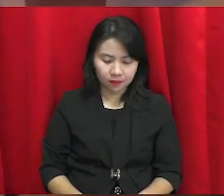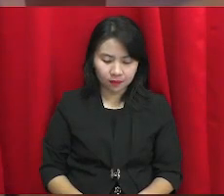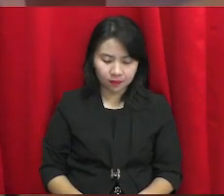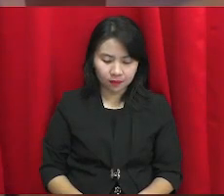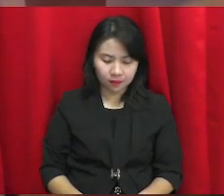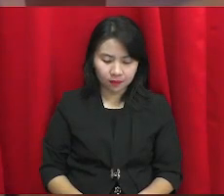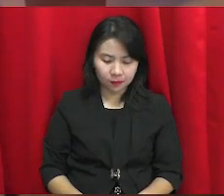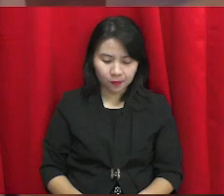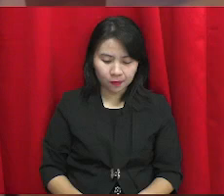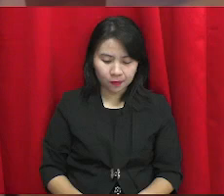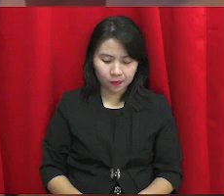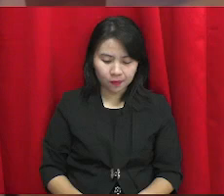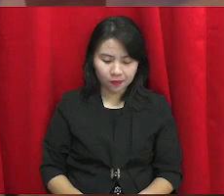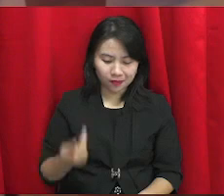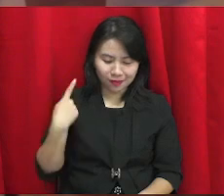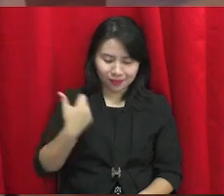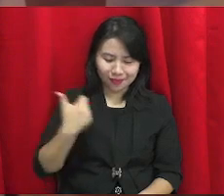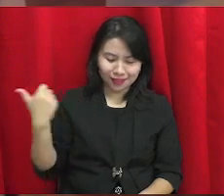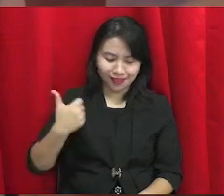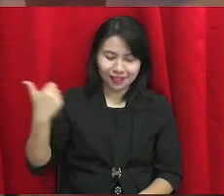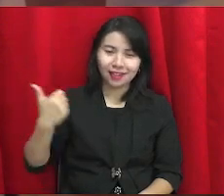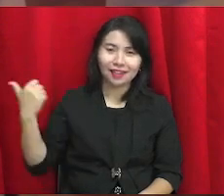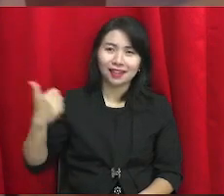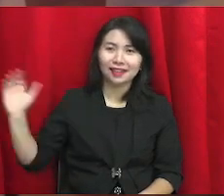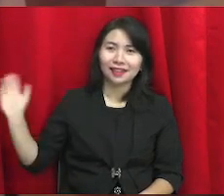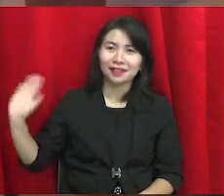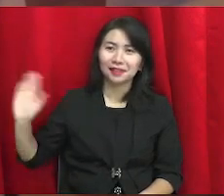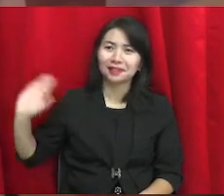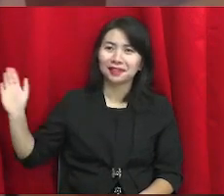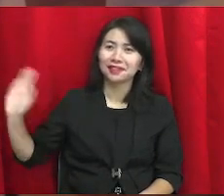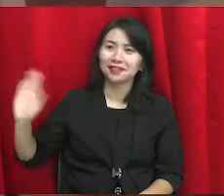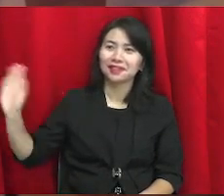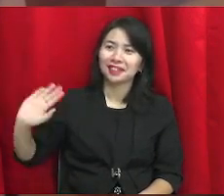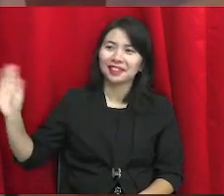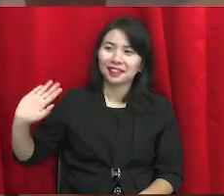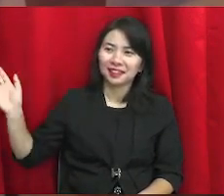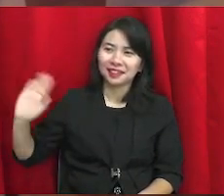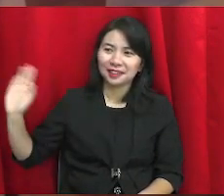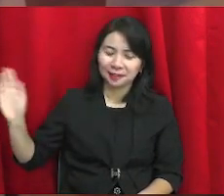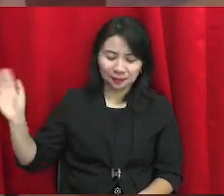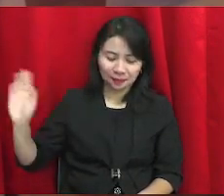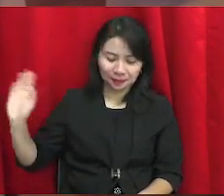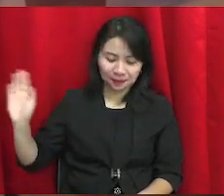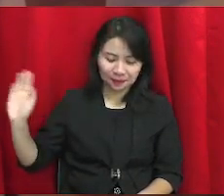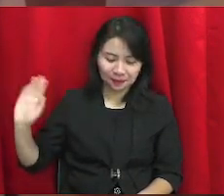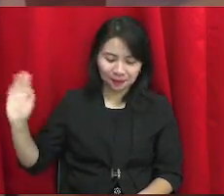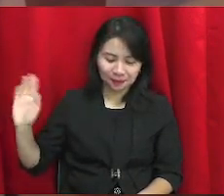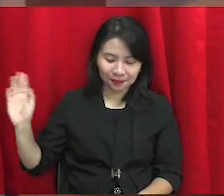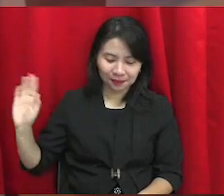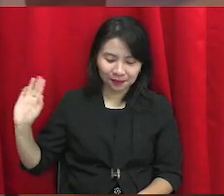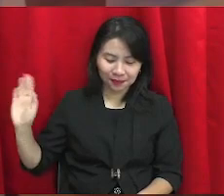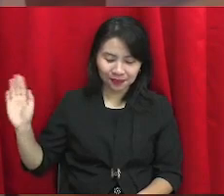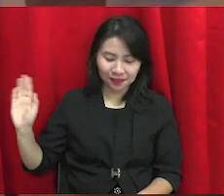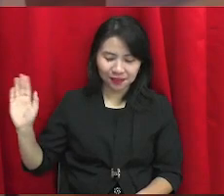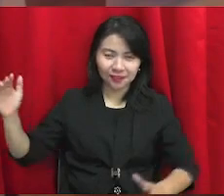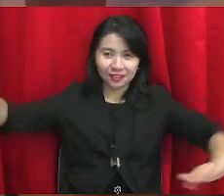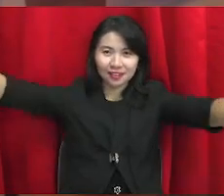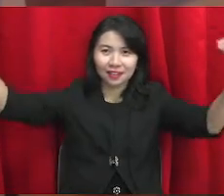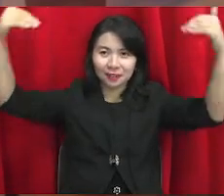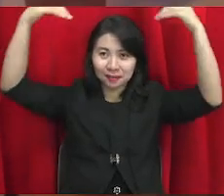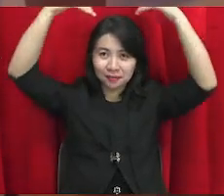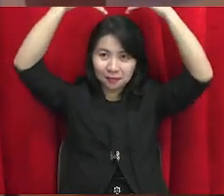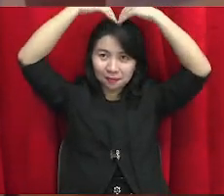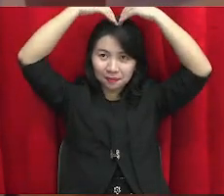Another ayan. Window. Ayan, shout out. Yeah, shout out sa inyo lahat. Shout out po sa inyo lahat. Nandiyan sa McDonald's. Let's go. It's